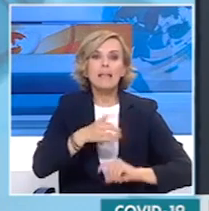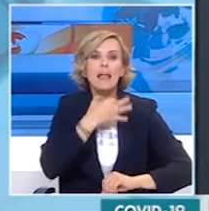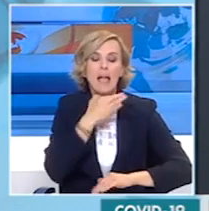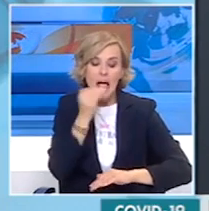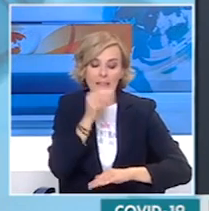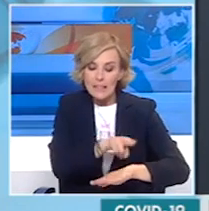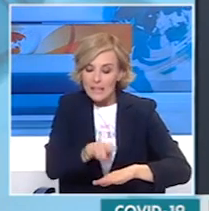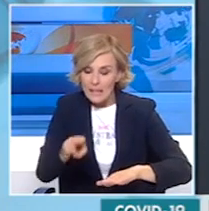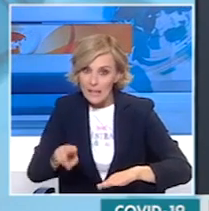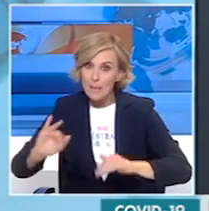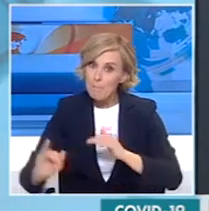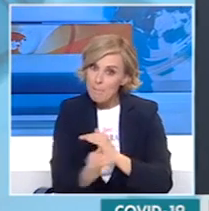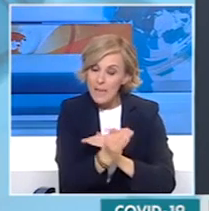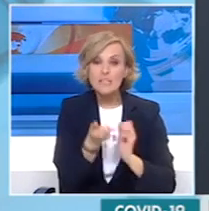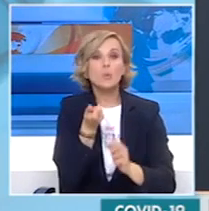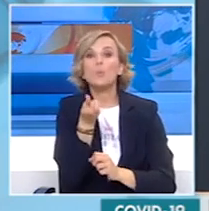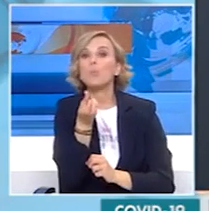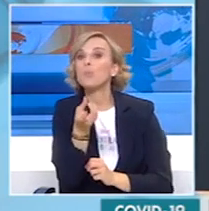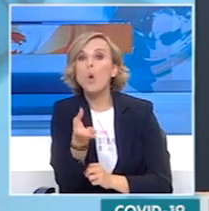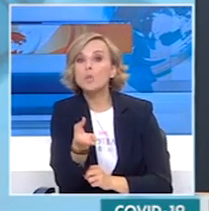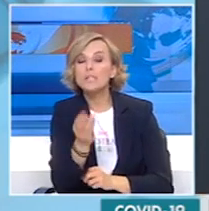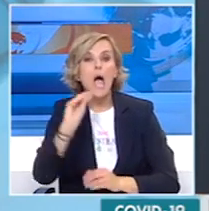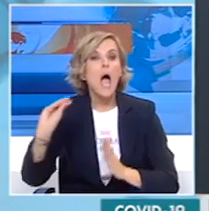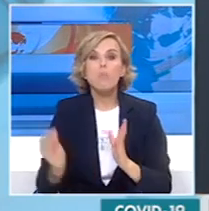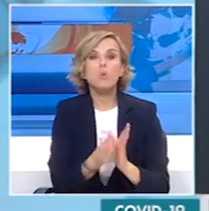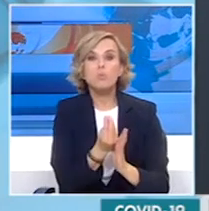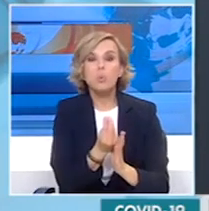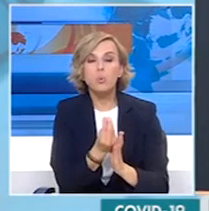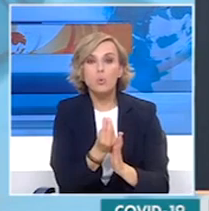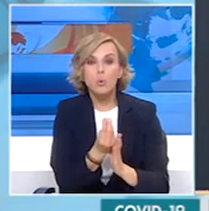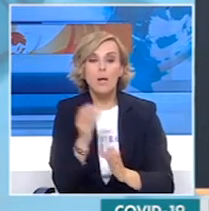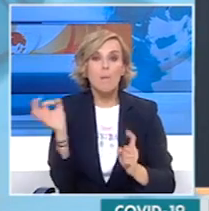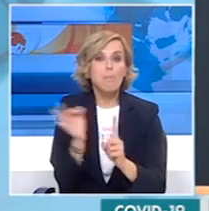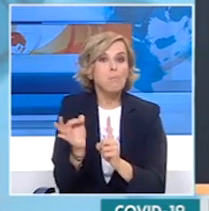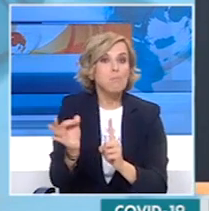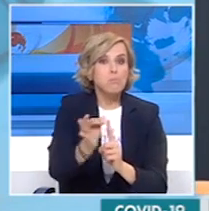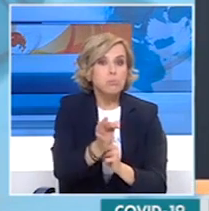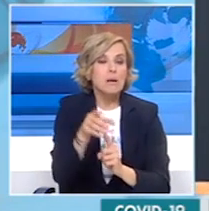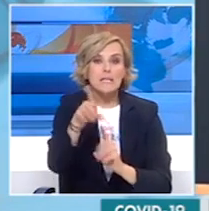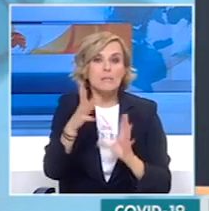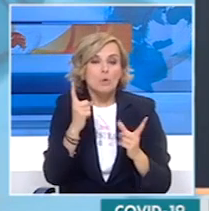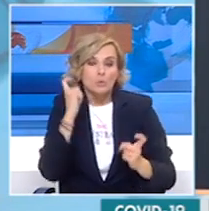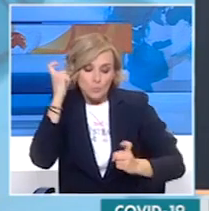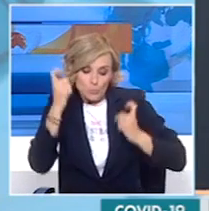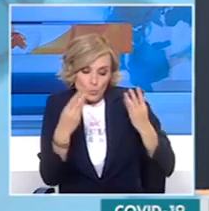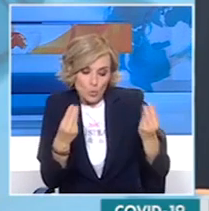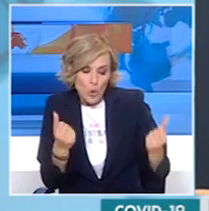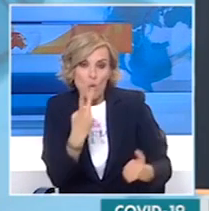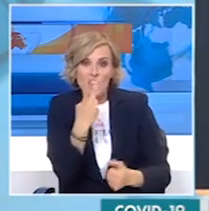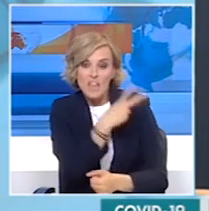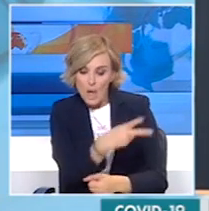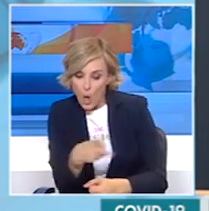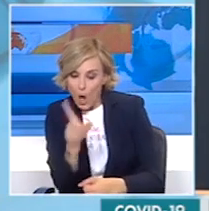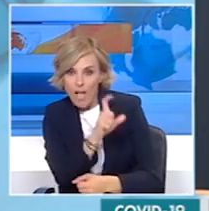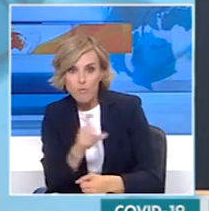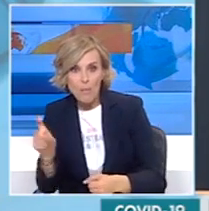νοσηλεία σε εντατική. Τα κρούσματα χωρίς αφή πηγή προέλευσης είναι 739. Πώς αξιολογείτε αυτόν τον αριθμό δύο εβδομάδες μετά